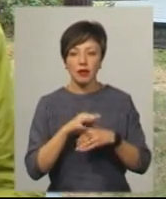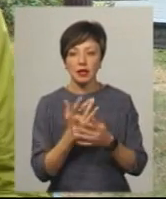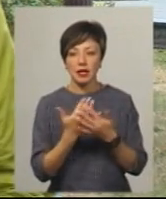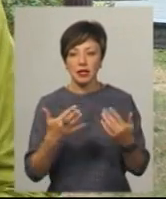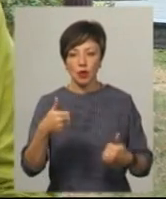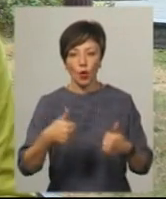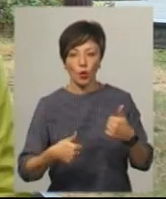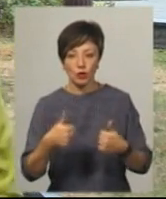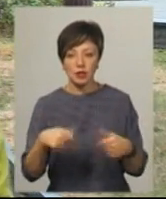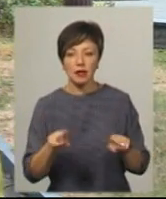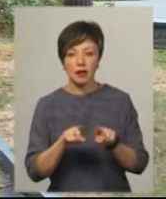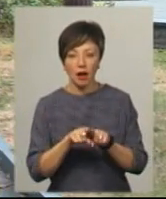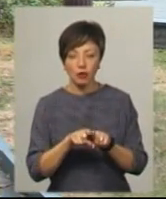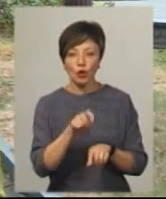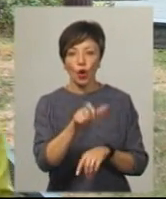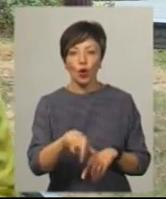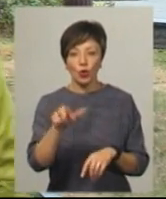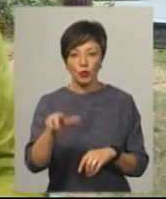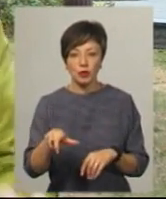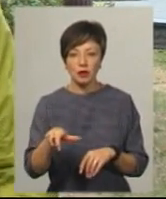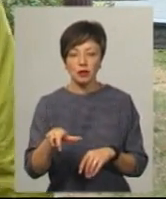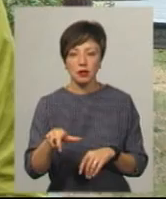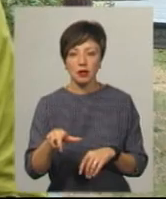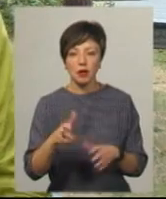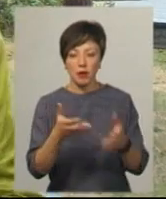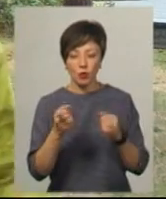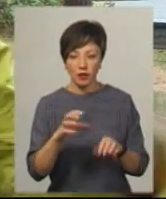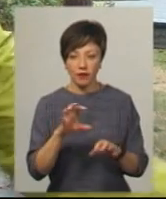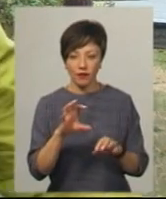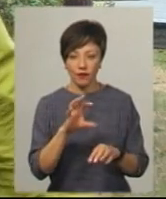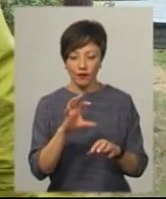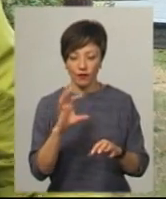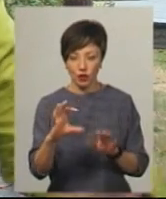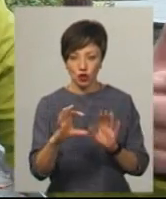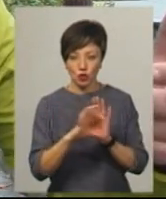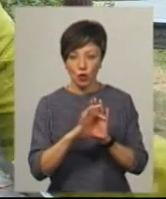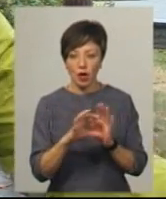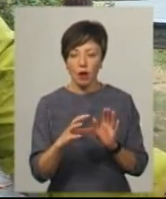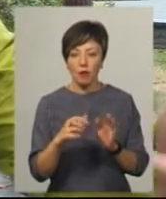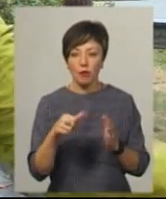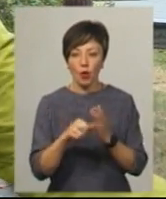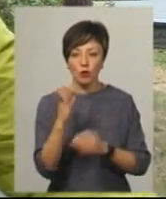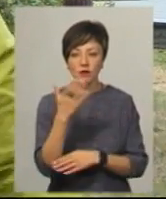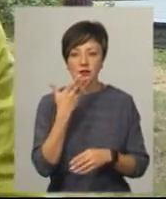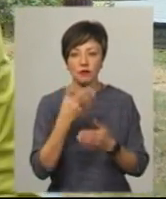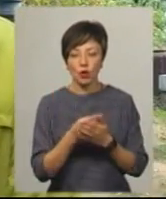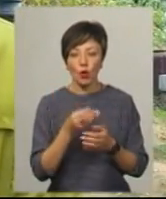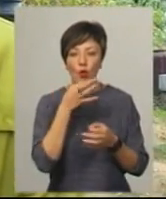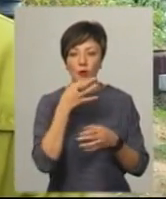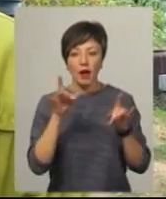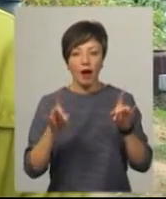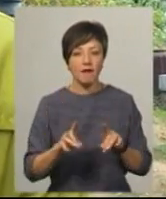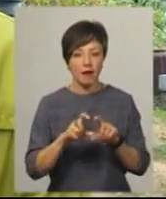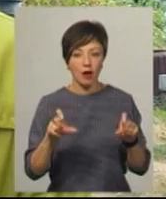різні конкурси. Також люди, беручи таку фішечку, вони зможуть проголосувати за свою улюблену кав'ярню.